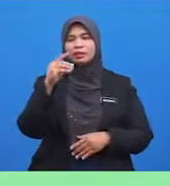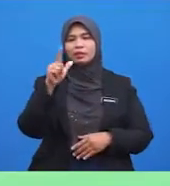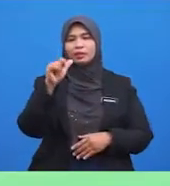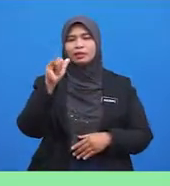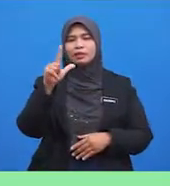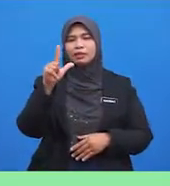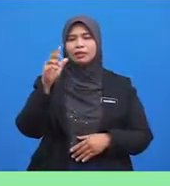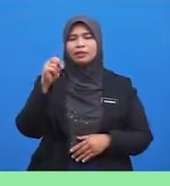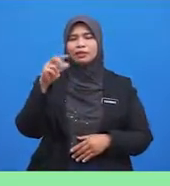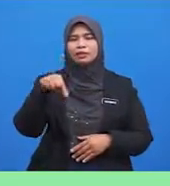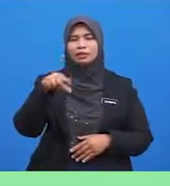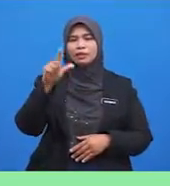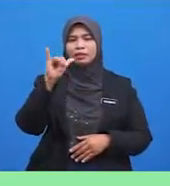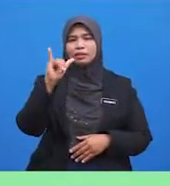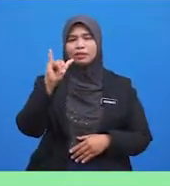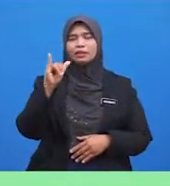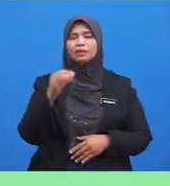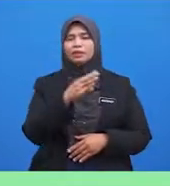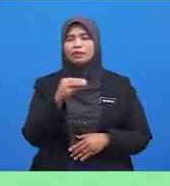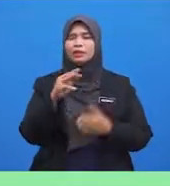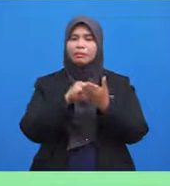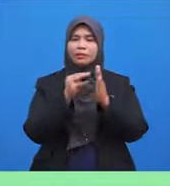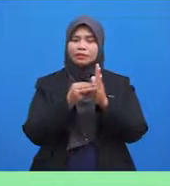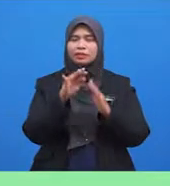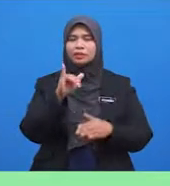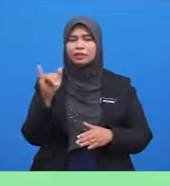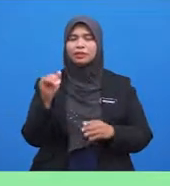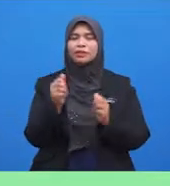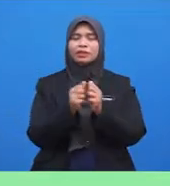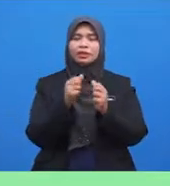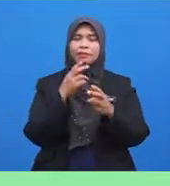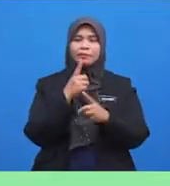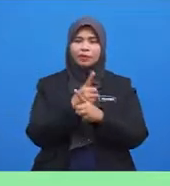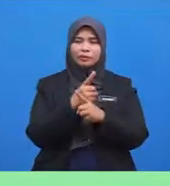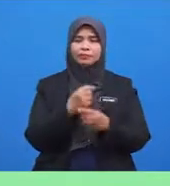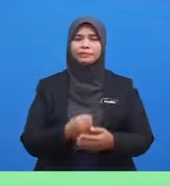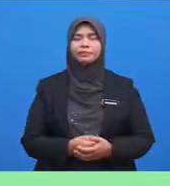berdasarkan dalil nakli dan terjemahannya dengan betul.